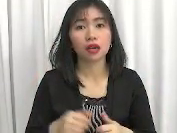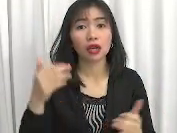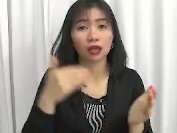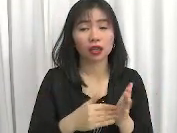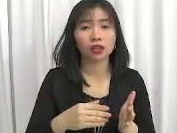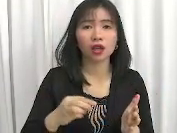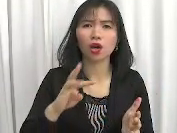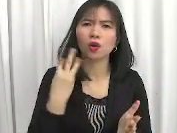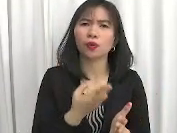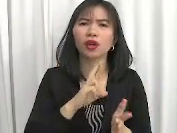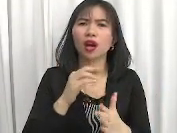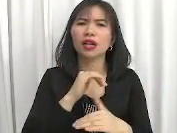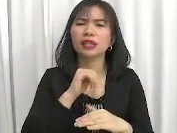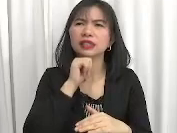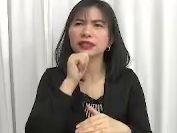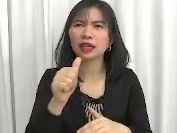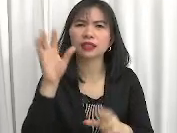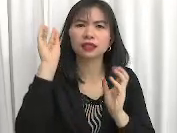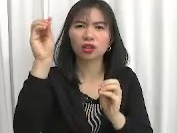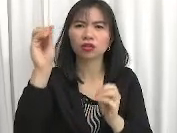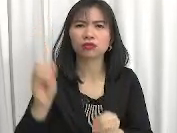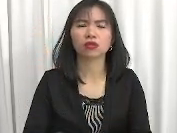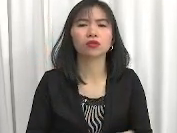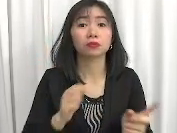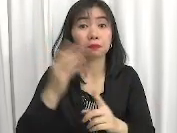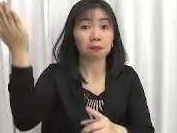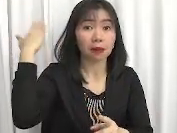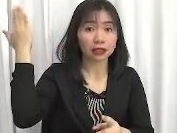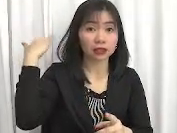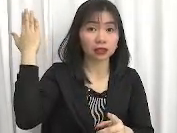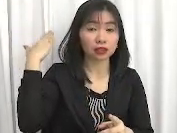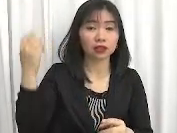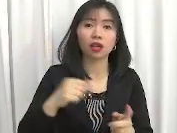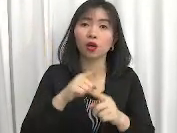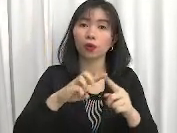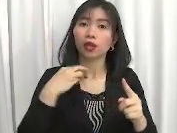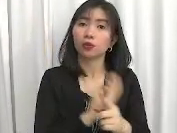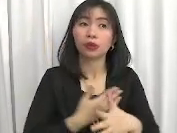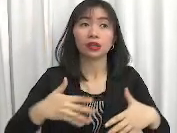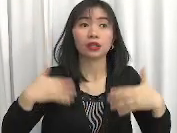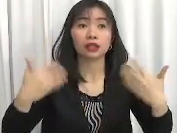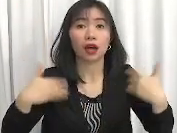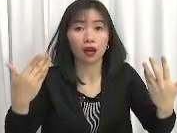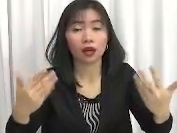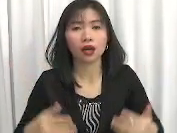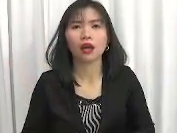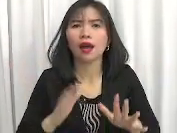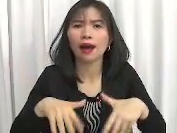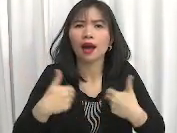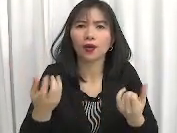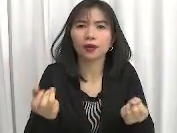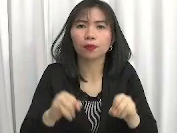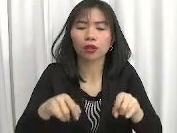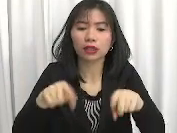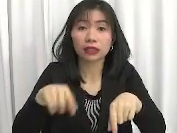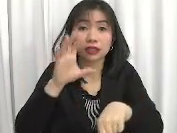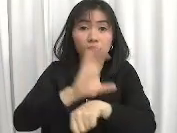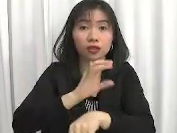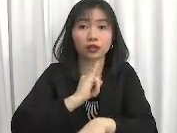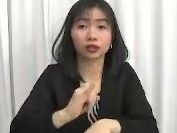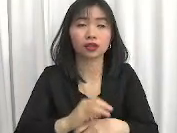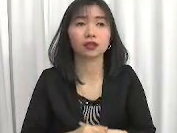No, hindi tayo naturuan nung tayo pa ay nasa murang edad yung kahalagahan ng church. Alam mo